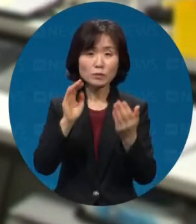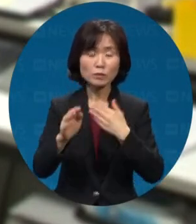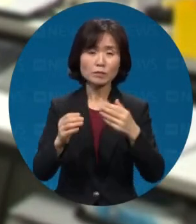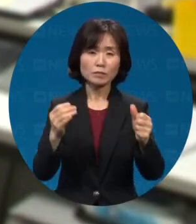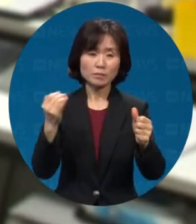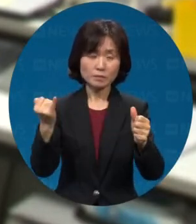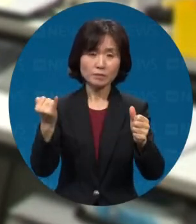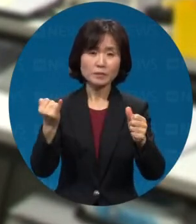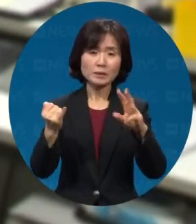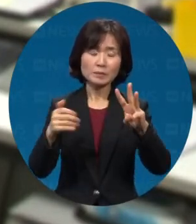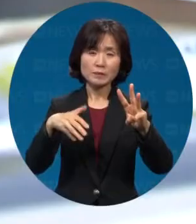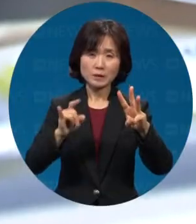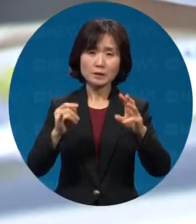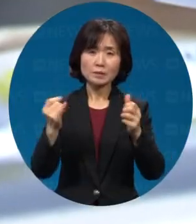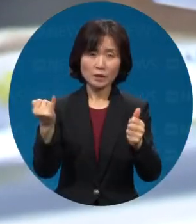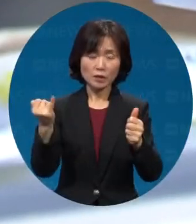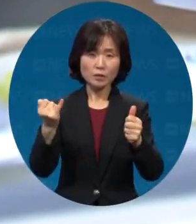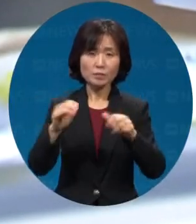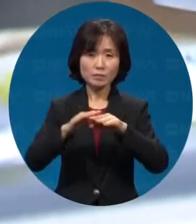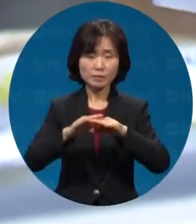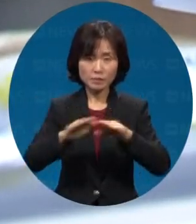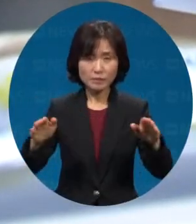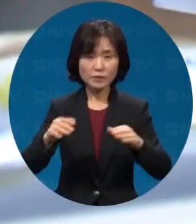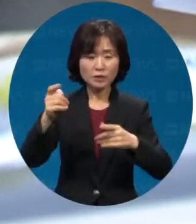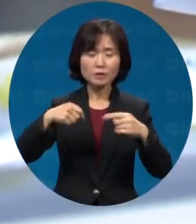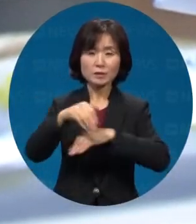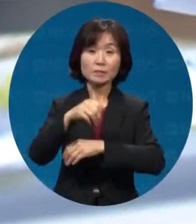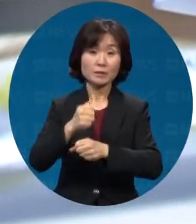기본정책 외반 될 예정입니다 ebs 뉴스 큰 창입니다